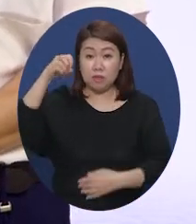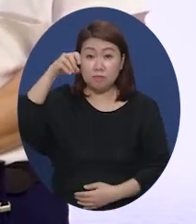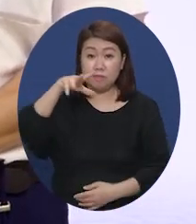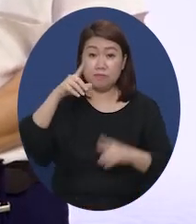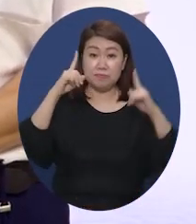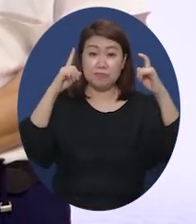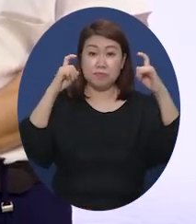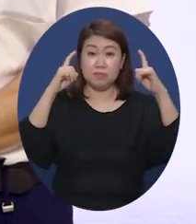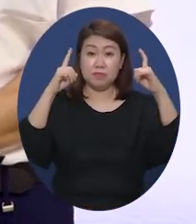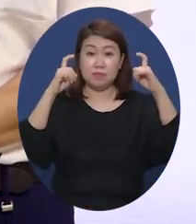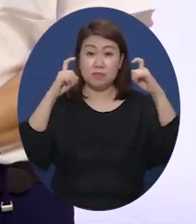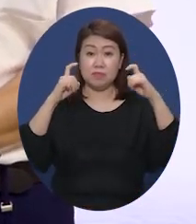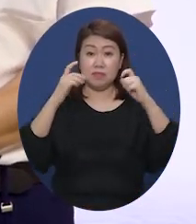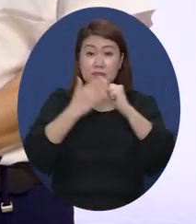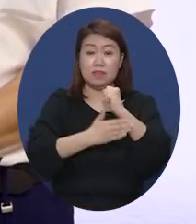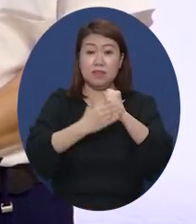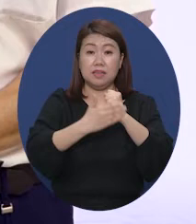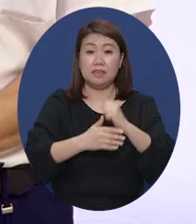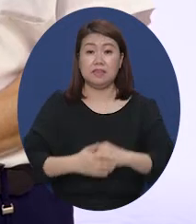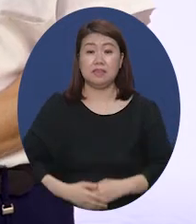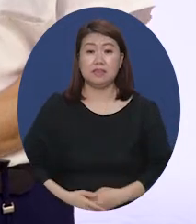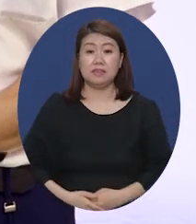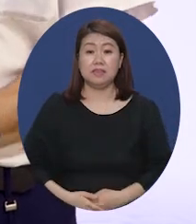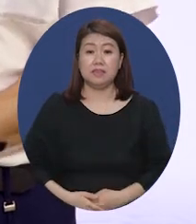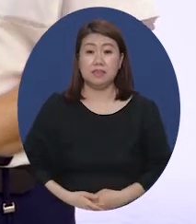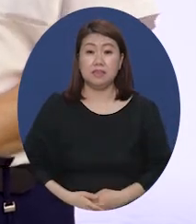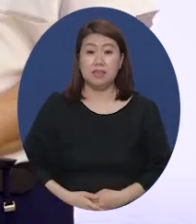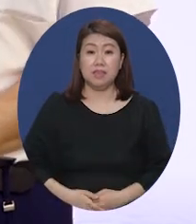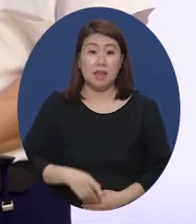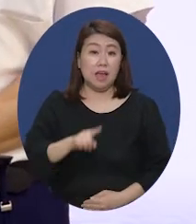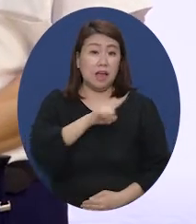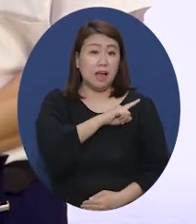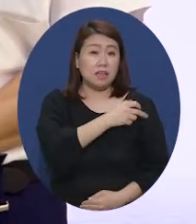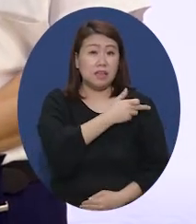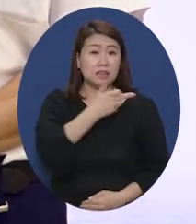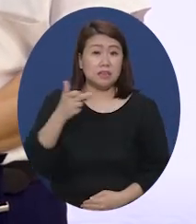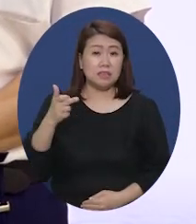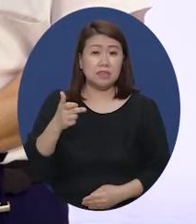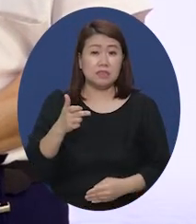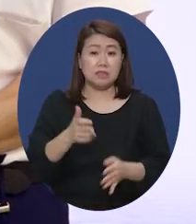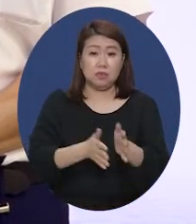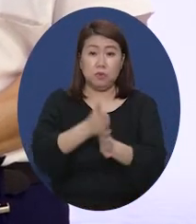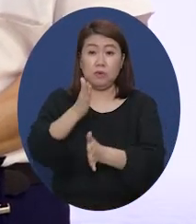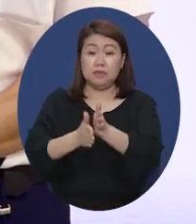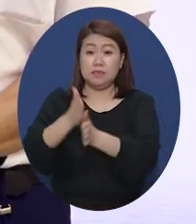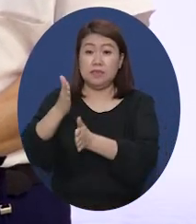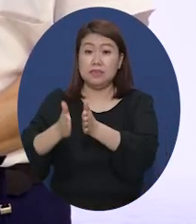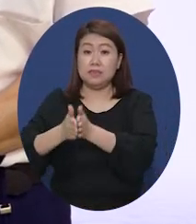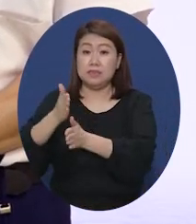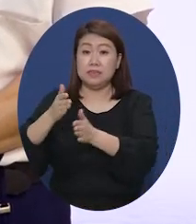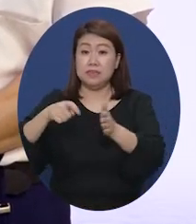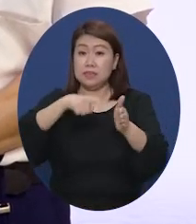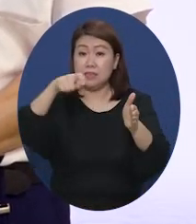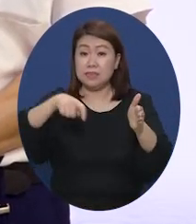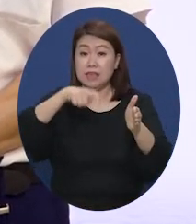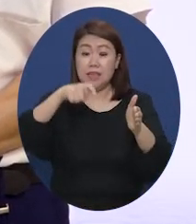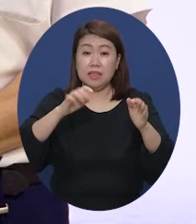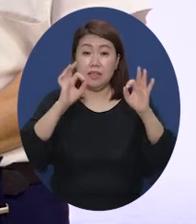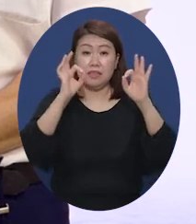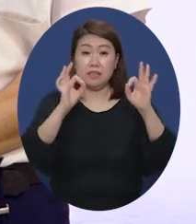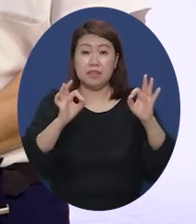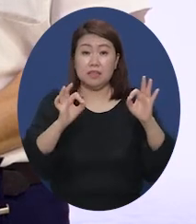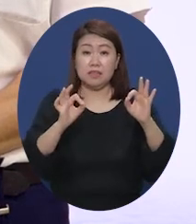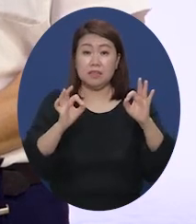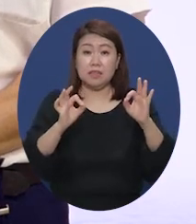이제 마나우스 전경입니다. 그러니까 아마존에 있는 가장 큰 도시 중에 하나인데 여기